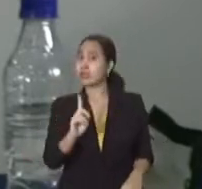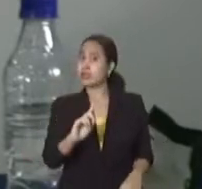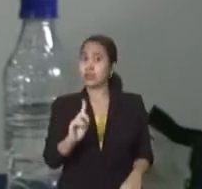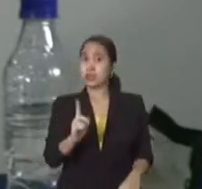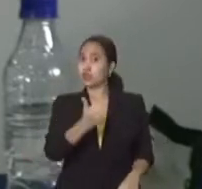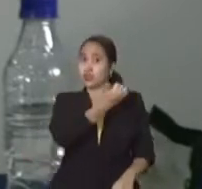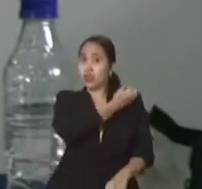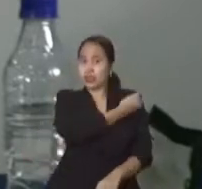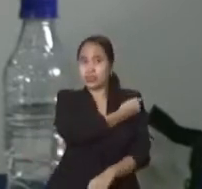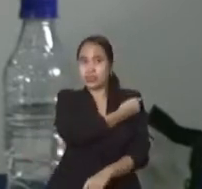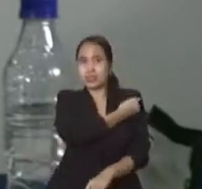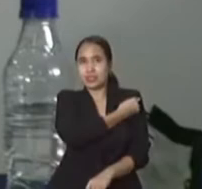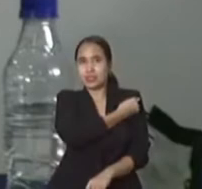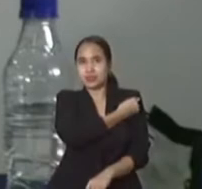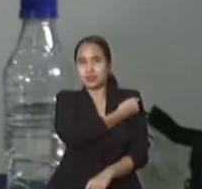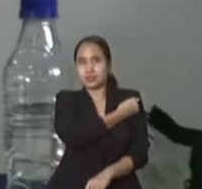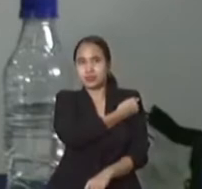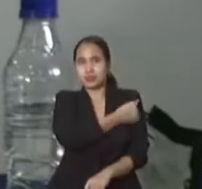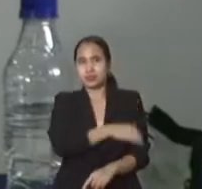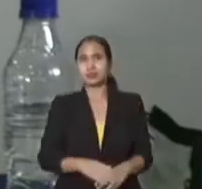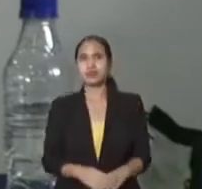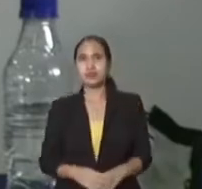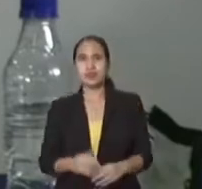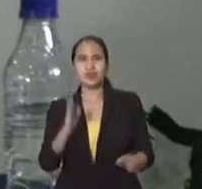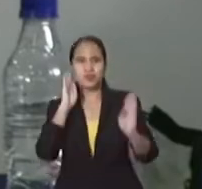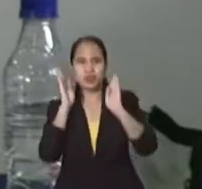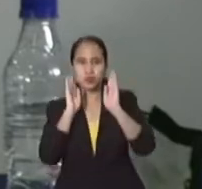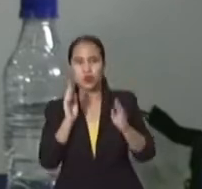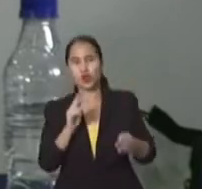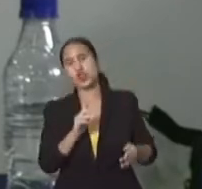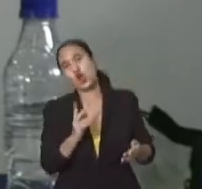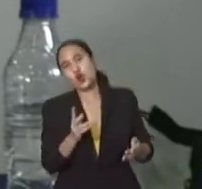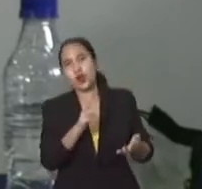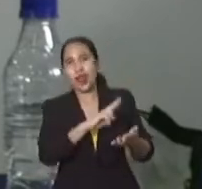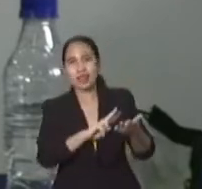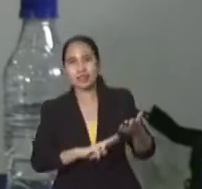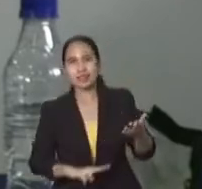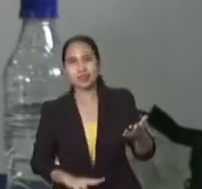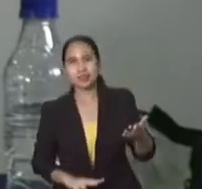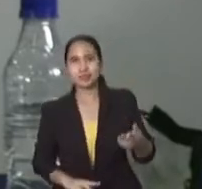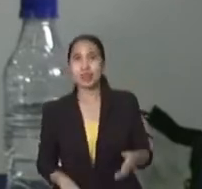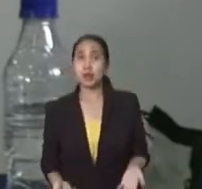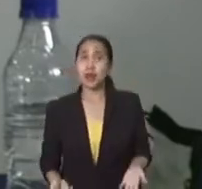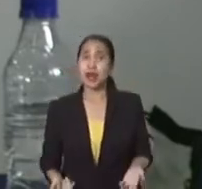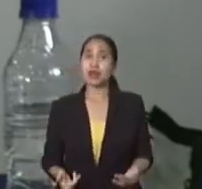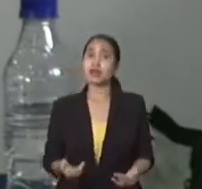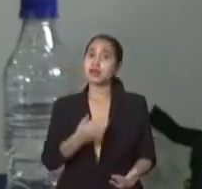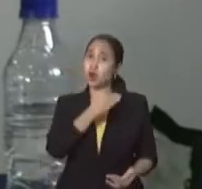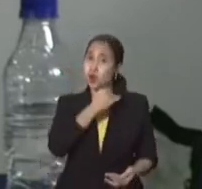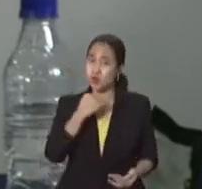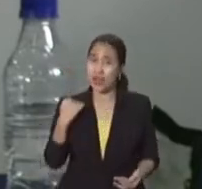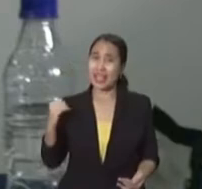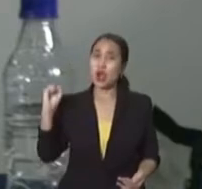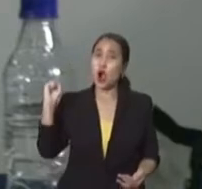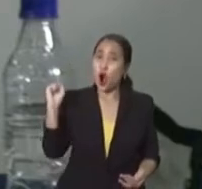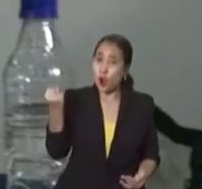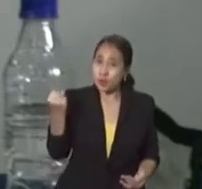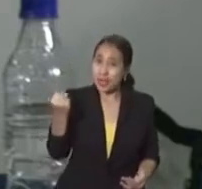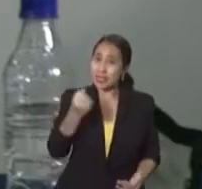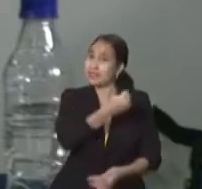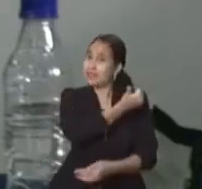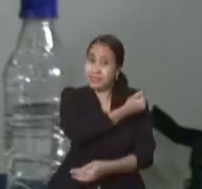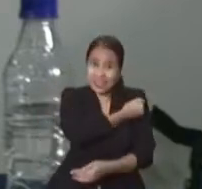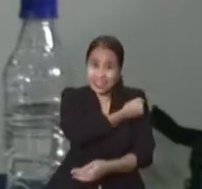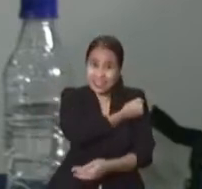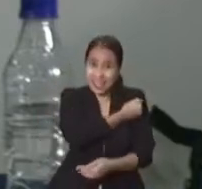dat benadruk ik, al staat heel Facebook daarover vol. Maar deze mensen zijn overleden omdat de vaccinatie niet voldoende was